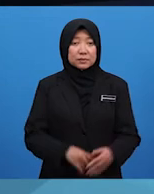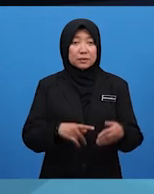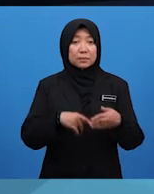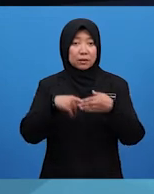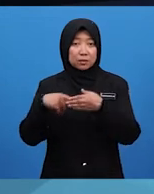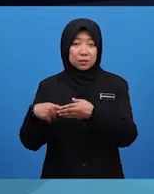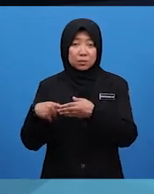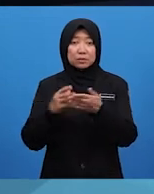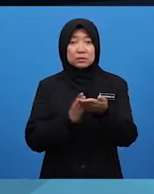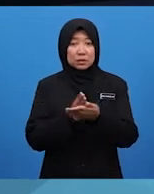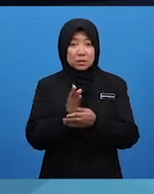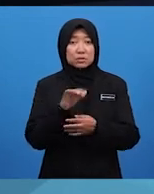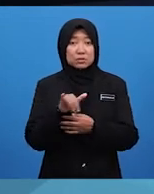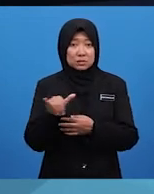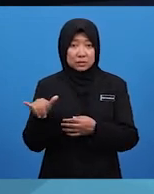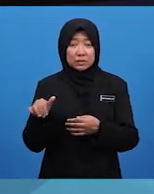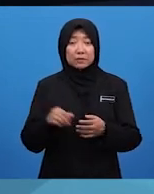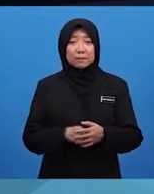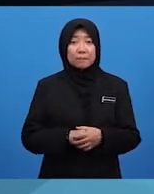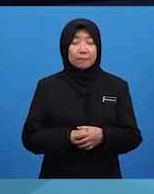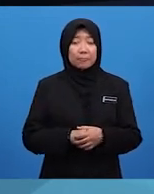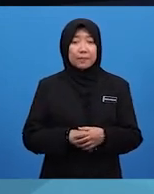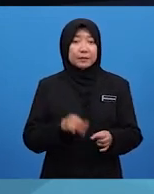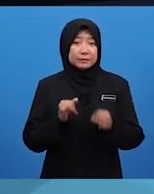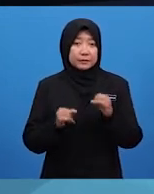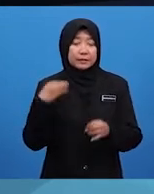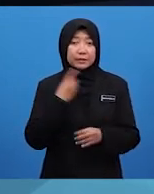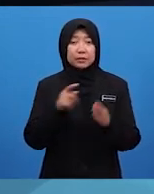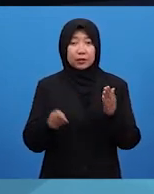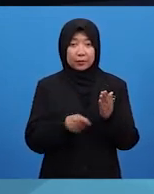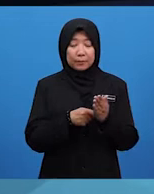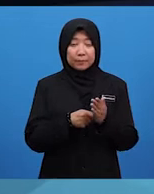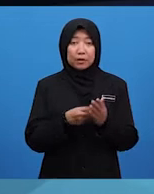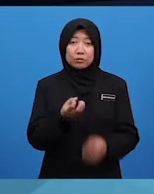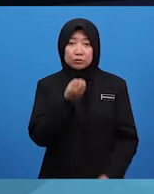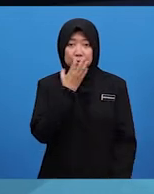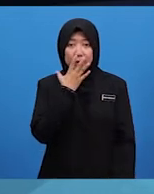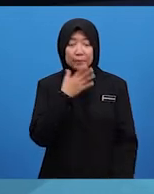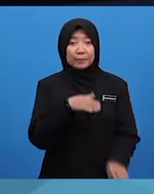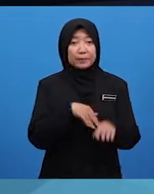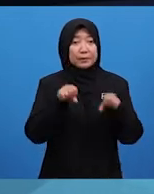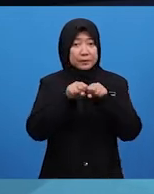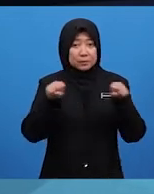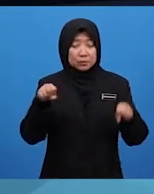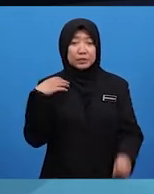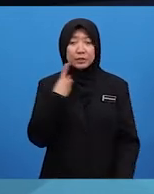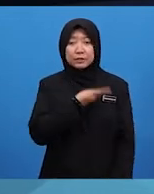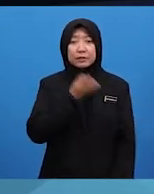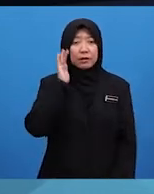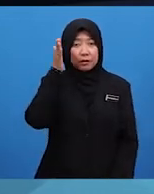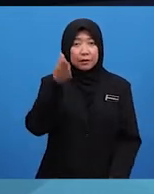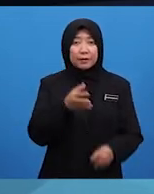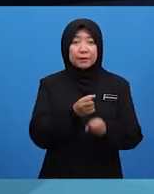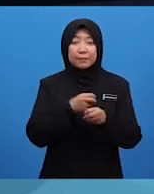Panduan seterusnya. Jika kita tambah sulaman pada smoking kita, kita akan